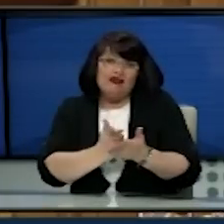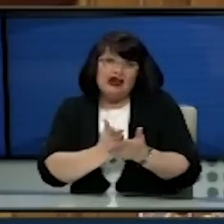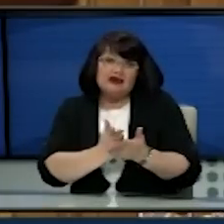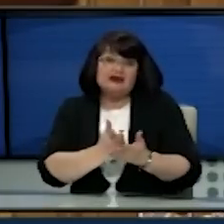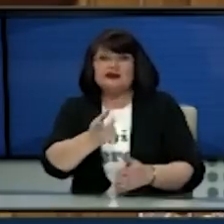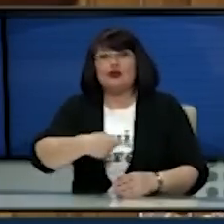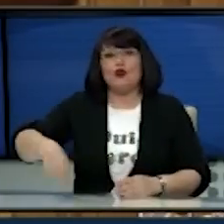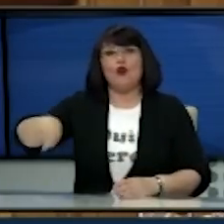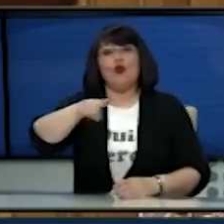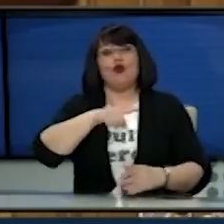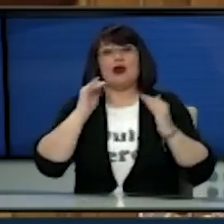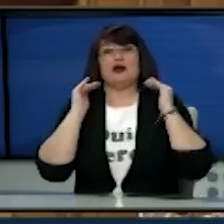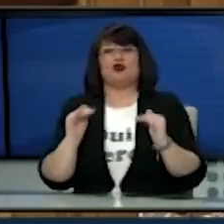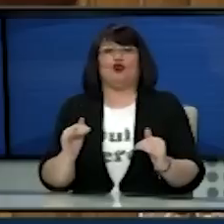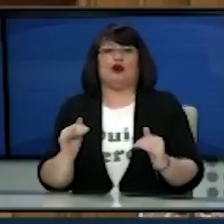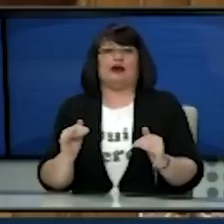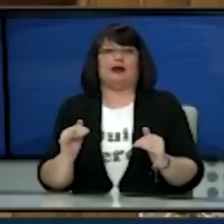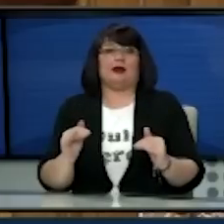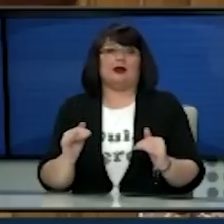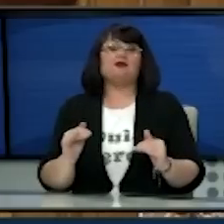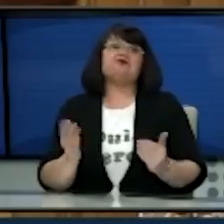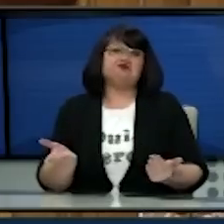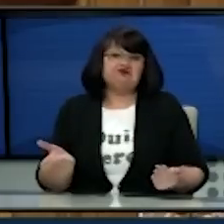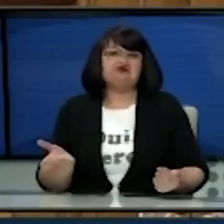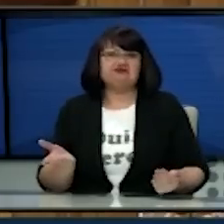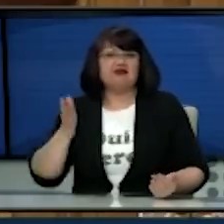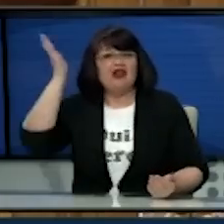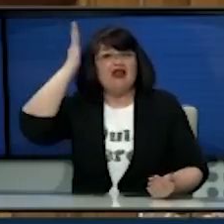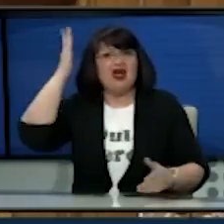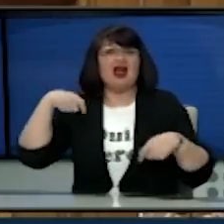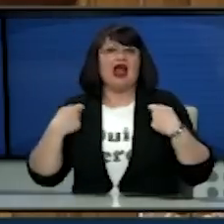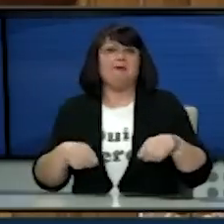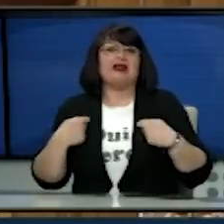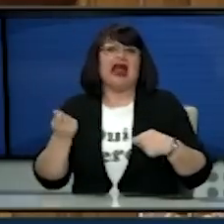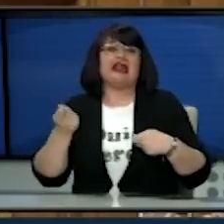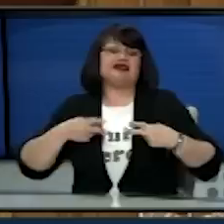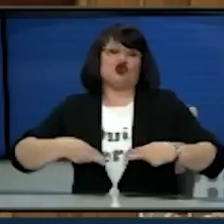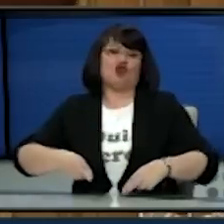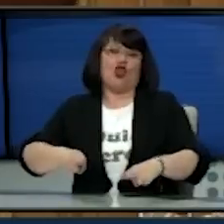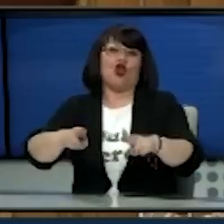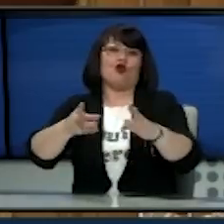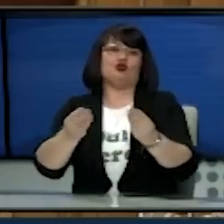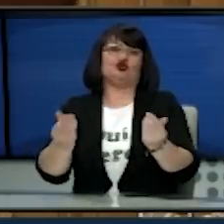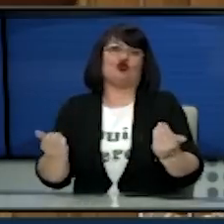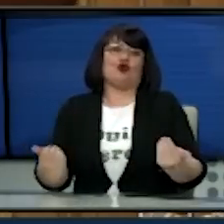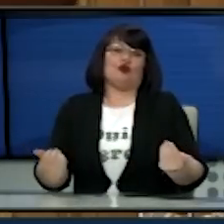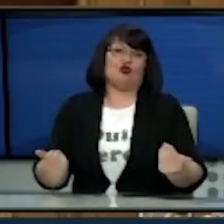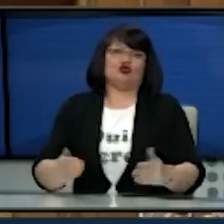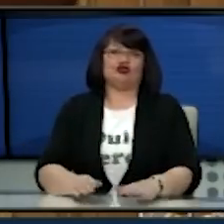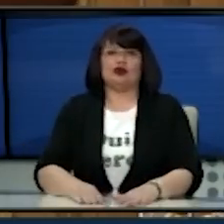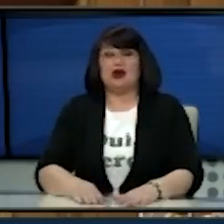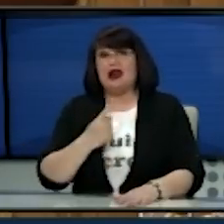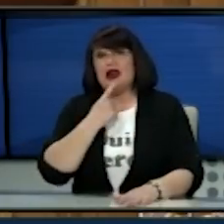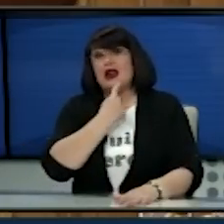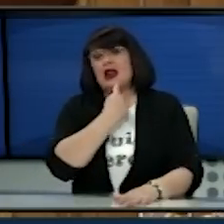όλοι σας υπηρετείτε. Του γνωστού και μη εξαιρεταίου καπιταλιστικού δρόμου. Μια ζωή